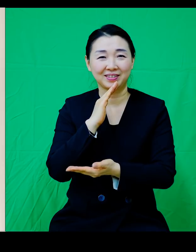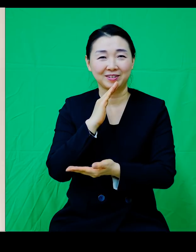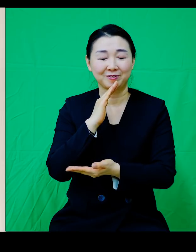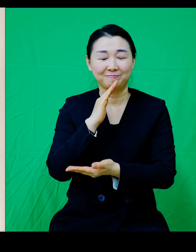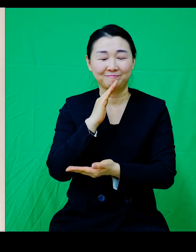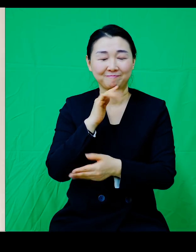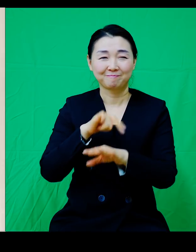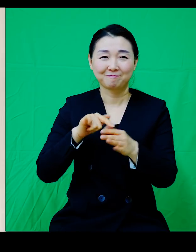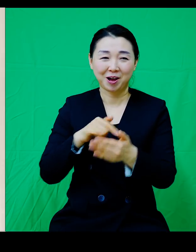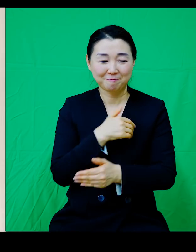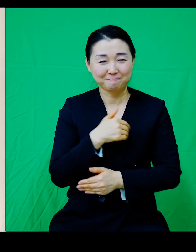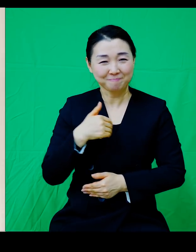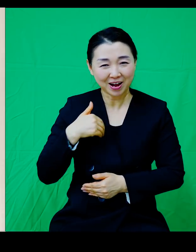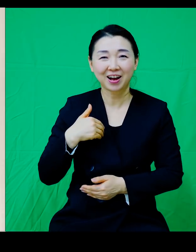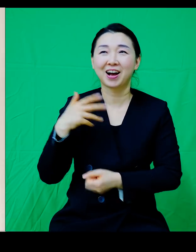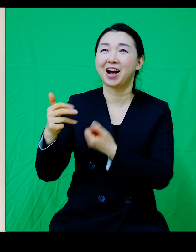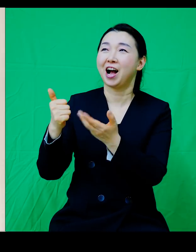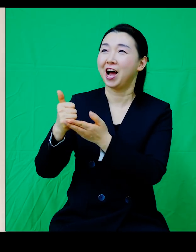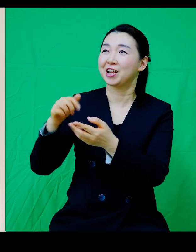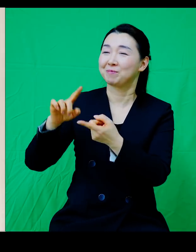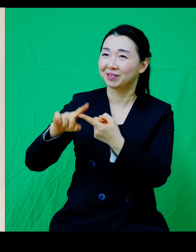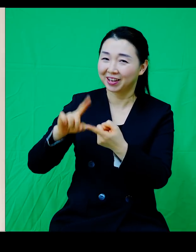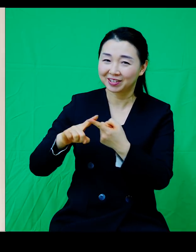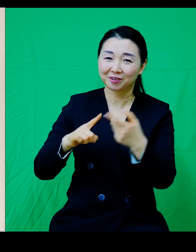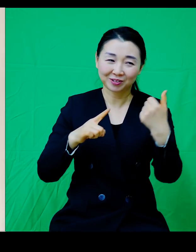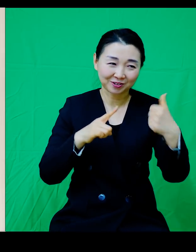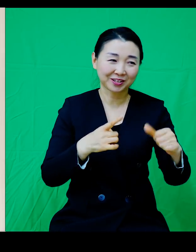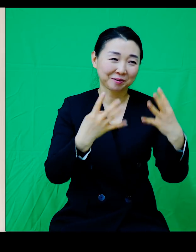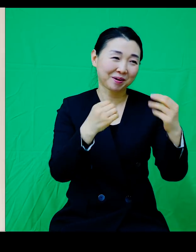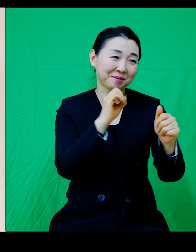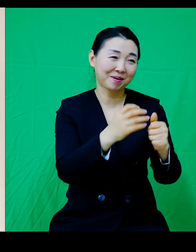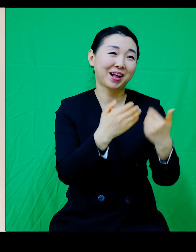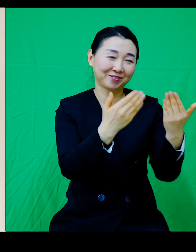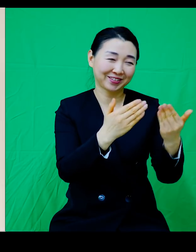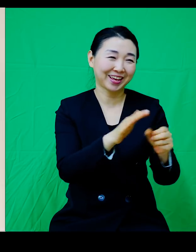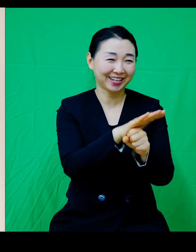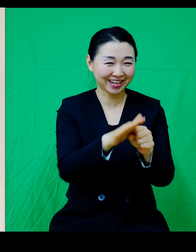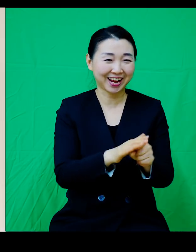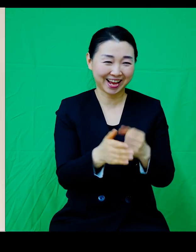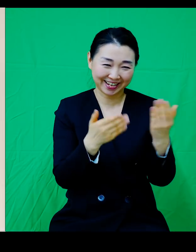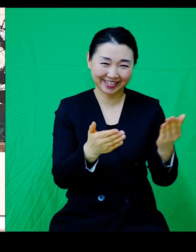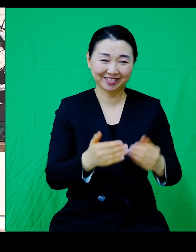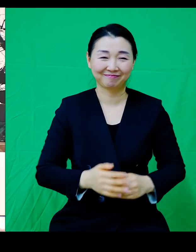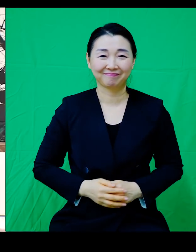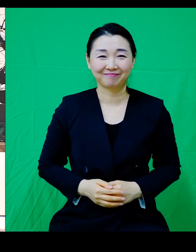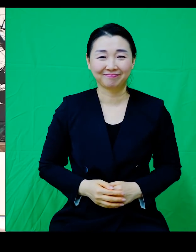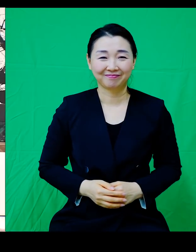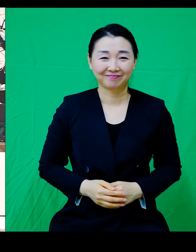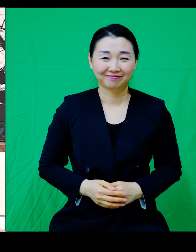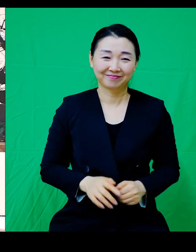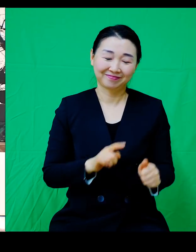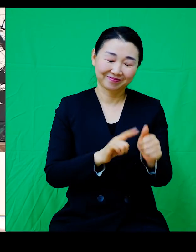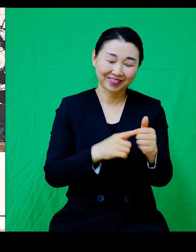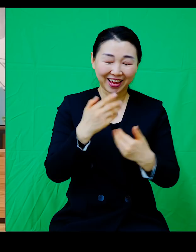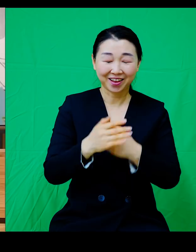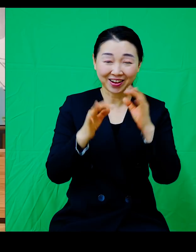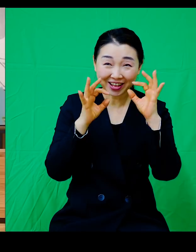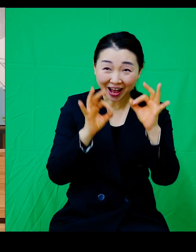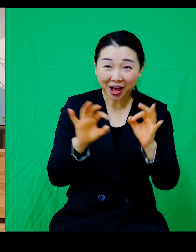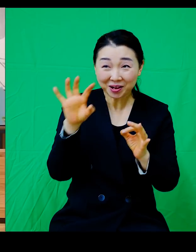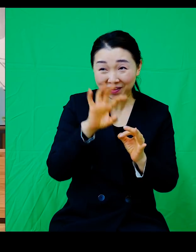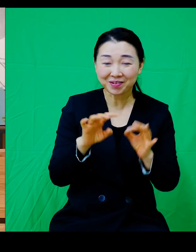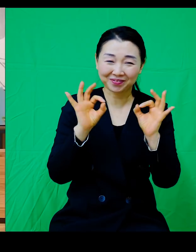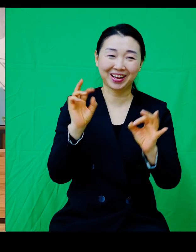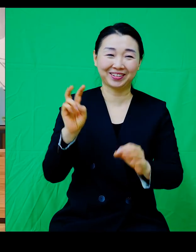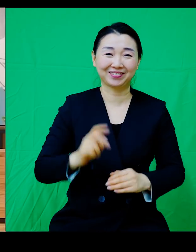든든한 아버지를 엄마가 진유한테 많이 얘기해 주도록 할게. 우리 진유 사랑한다. 네. 진유가 아마 이 영상 계속